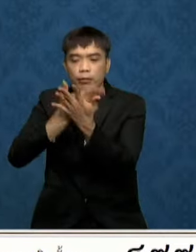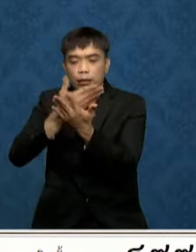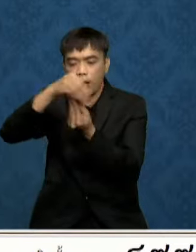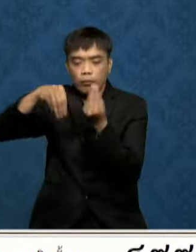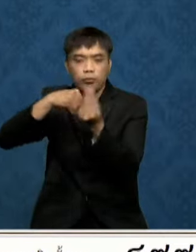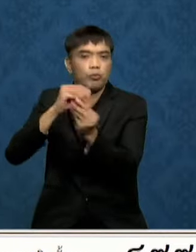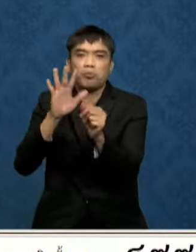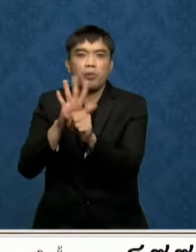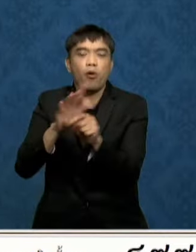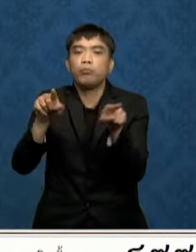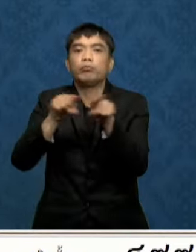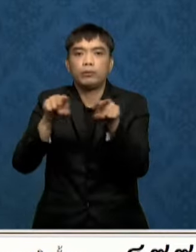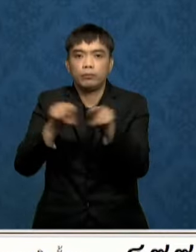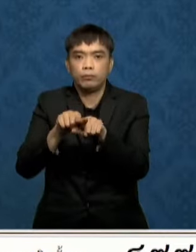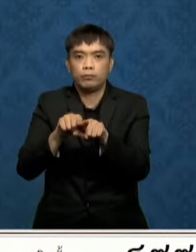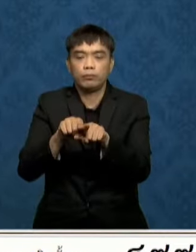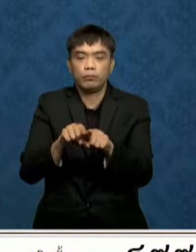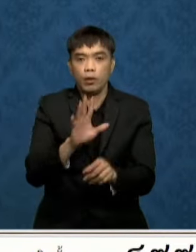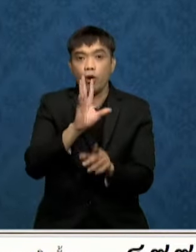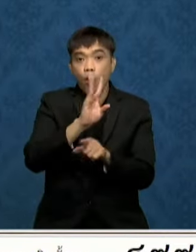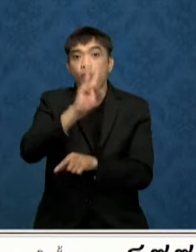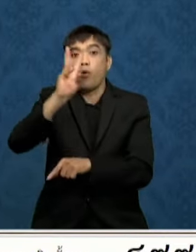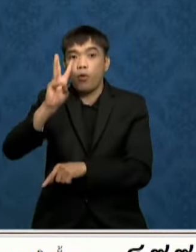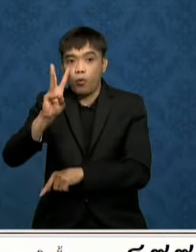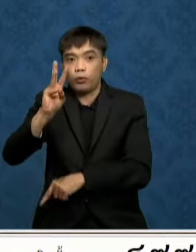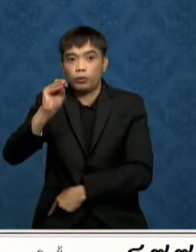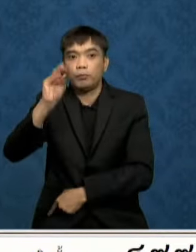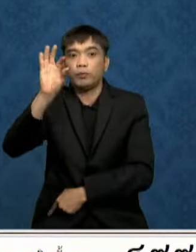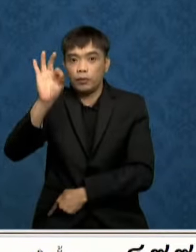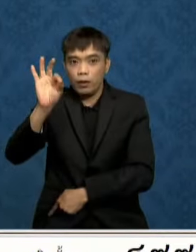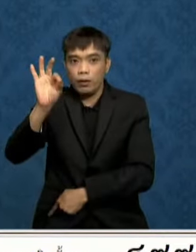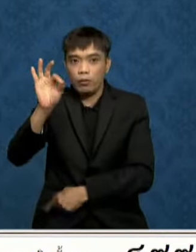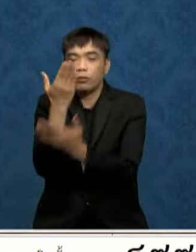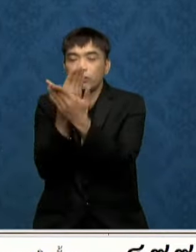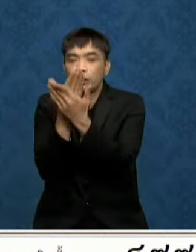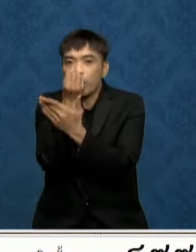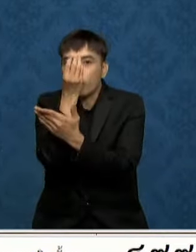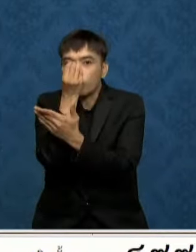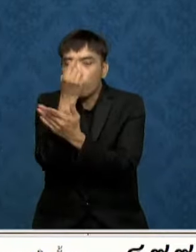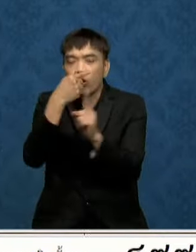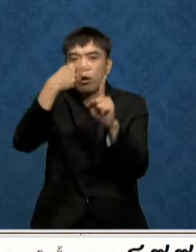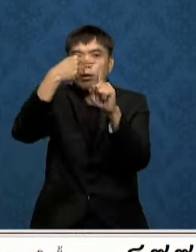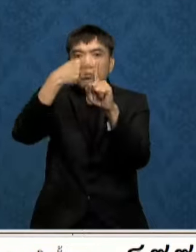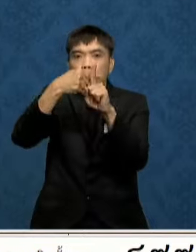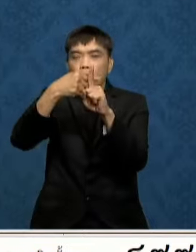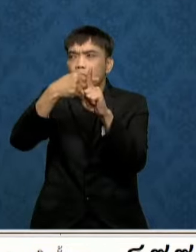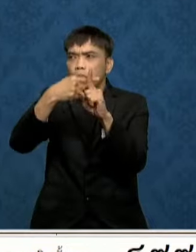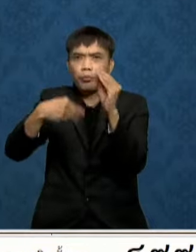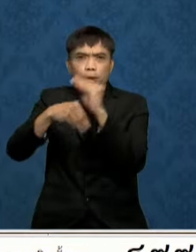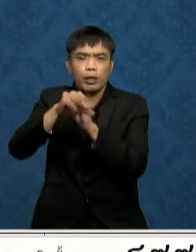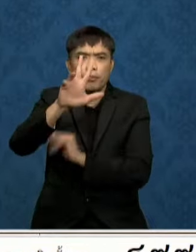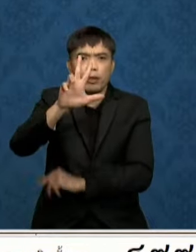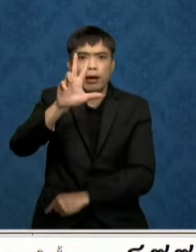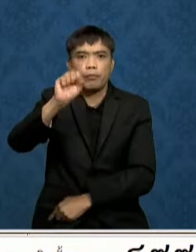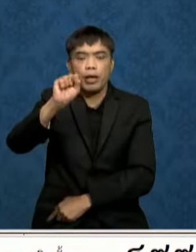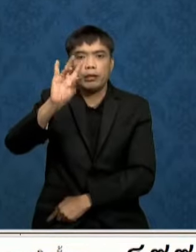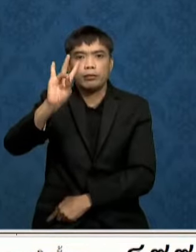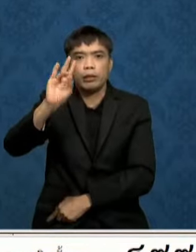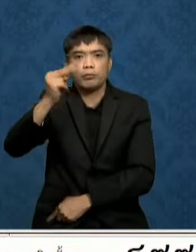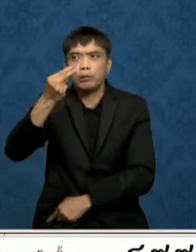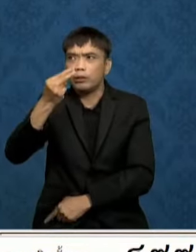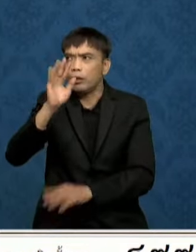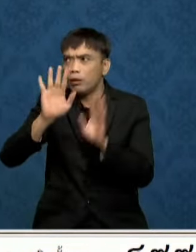ไว้ 260,000กว่าล้านปี 69นะคะเฉพาะดอกเบี้ยอย่างเดียวเนี่จะขึ้นไป 370,000ล้านบาทหรือว่า